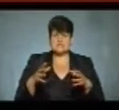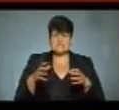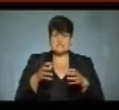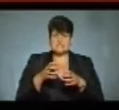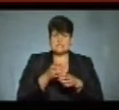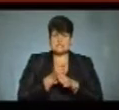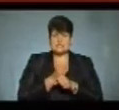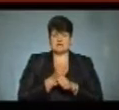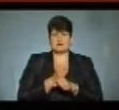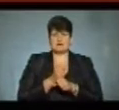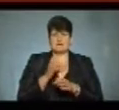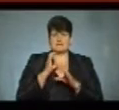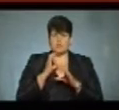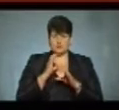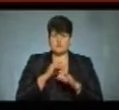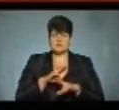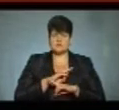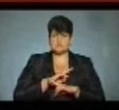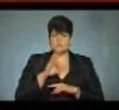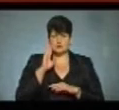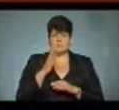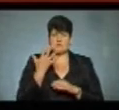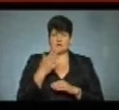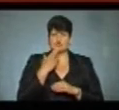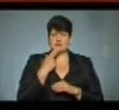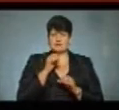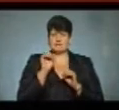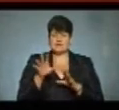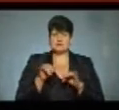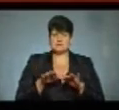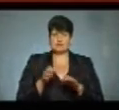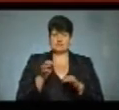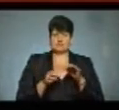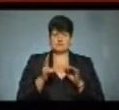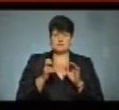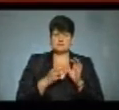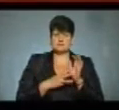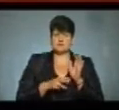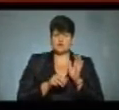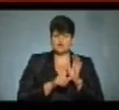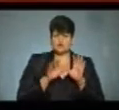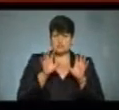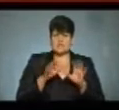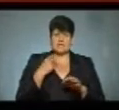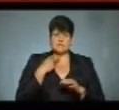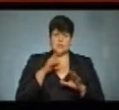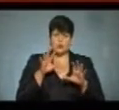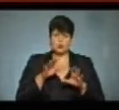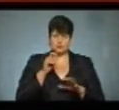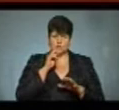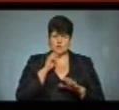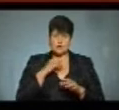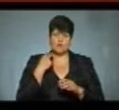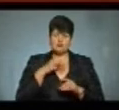вагонів і загинув його помічник. 5 червня цю справу передали до суду за 276 статтею Кримінального кодексу України